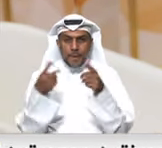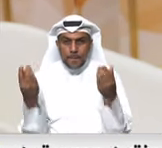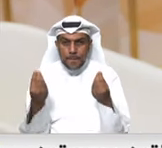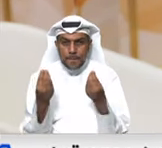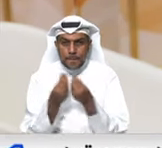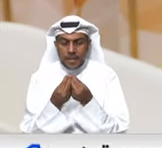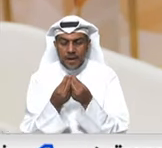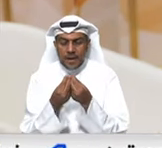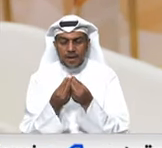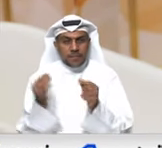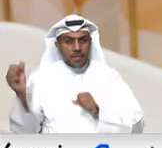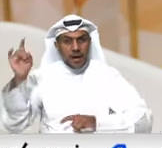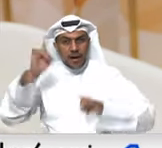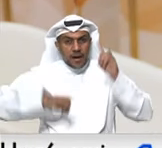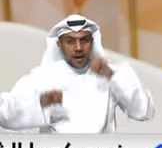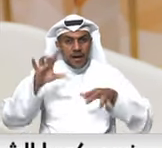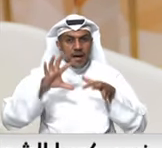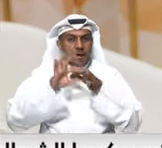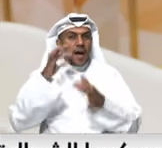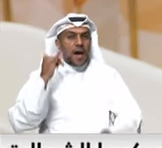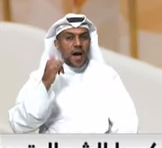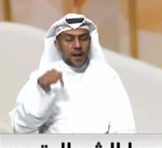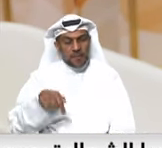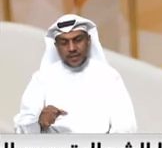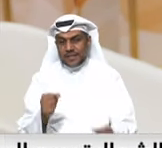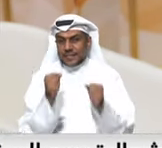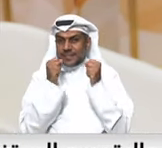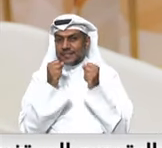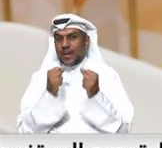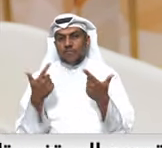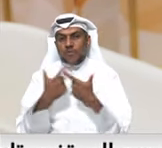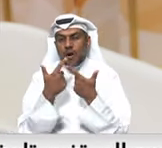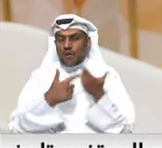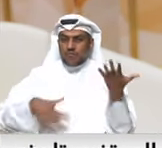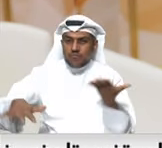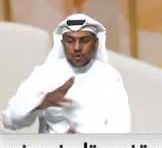وتكتسب أهمية كبيرة في ضوء التحديات التي تشهدها المنطقة والعالم.